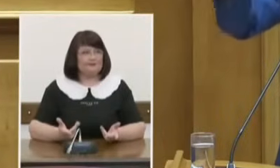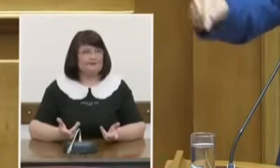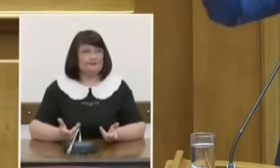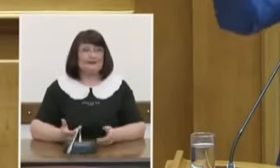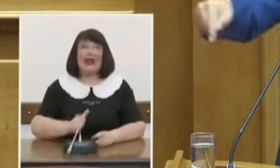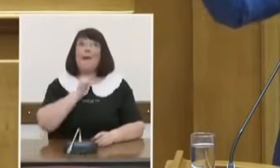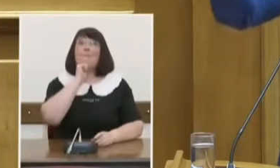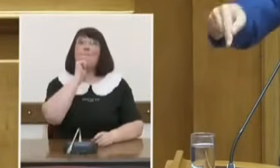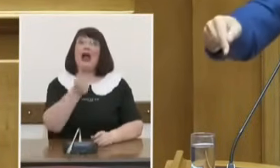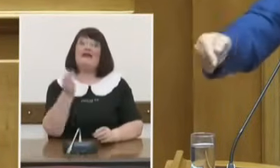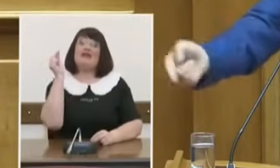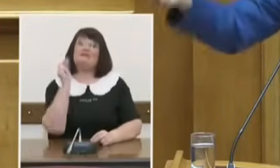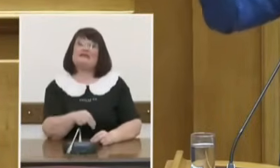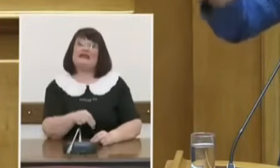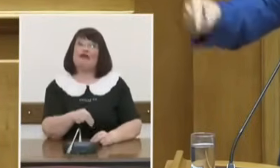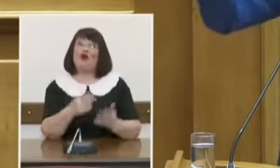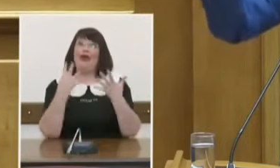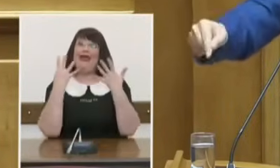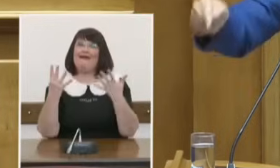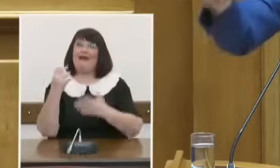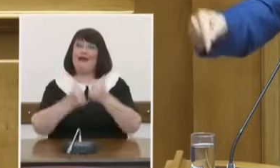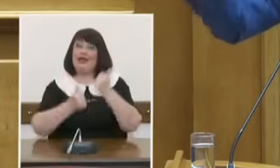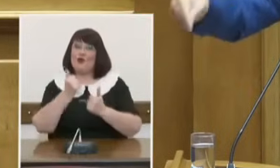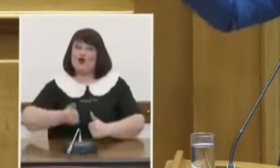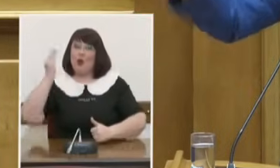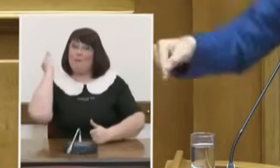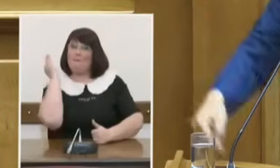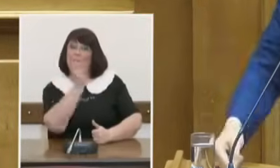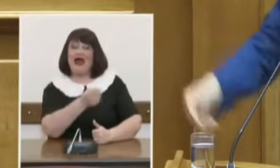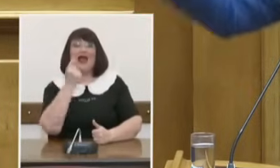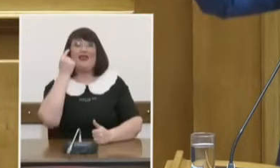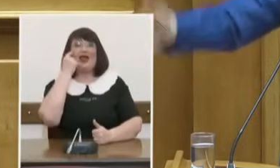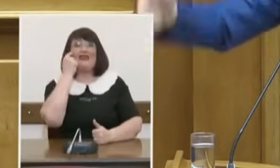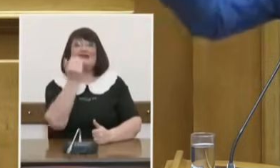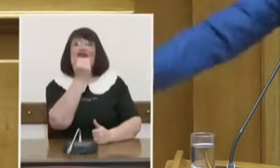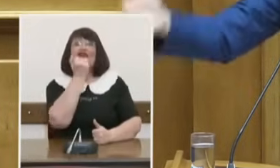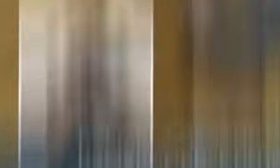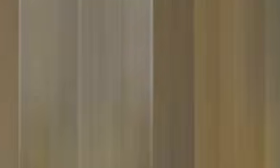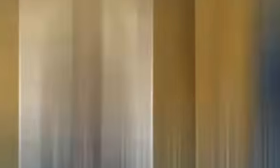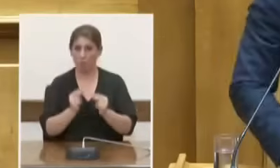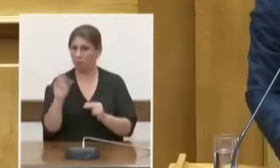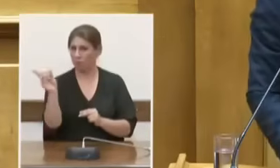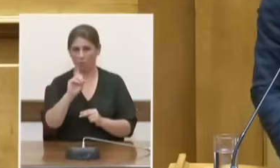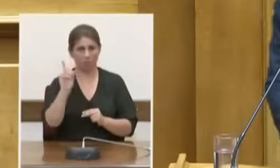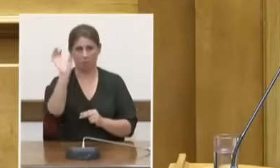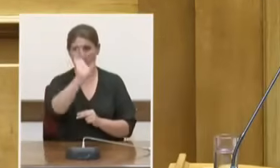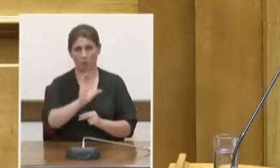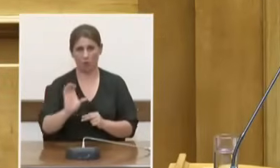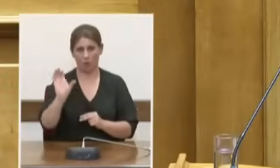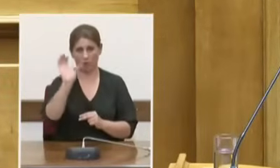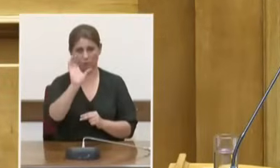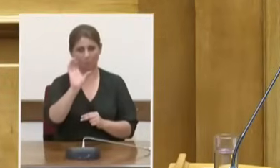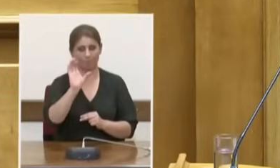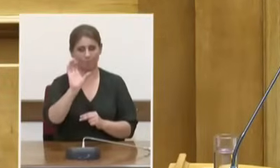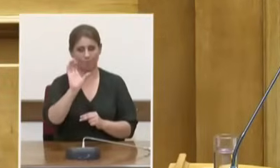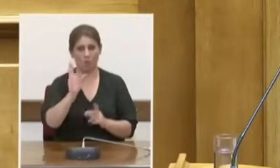9 Ιουνίου την Κυριακή να δείτε τη φέτα να πηγαίνει 5 ευρώ και το λάδι στα 6 ευρώ. Το πρόβλημα αυτή τη στιγμή